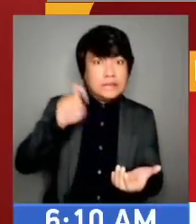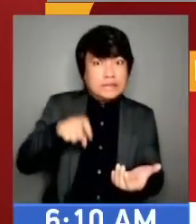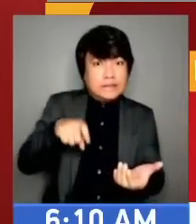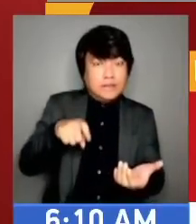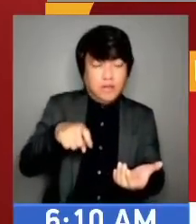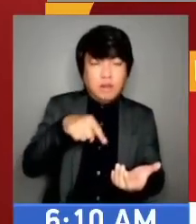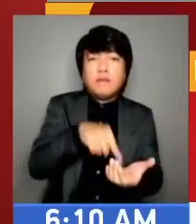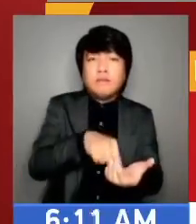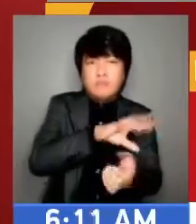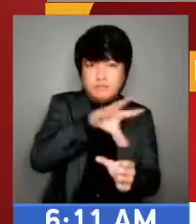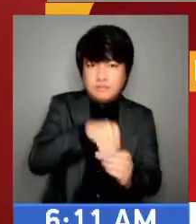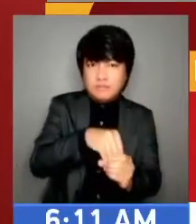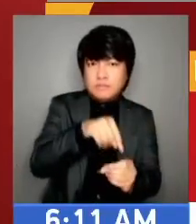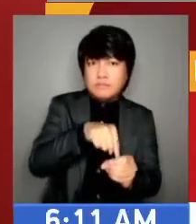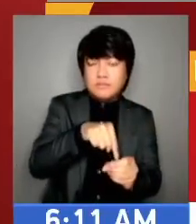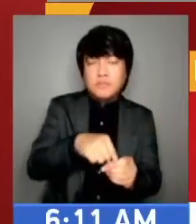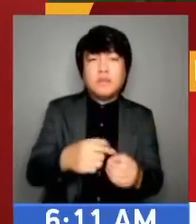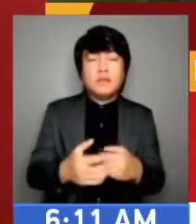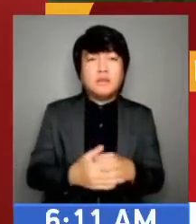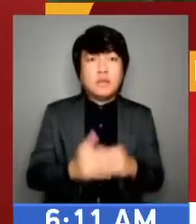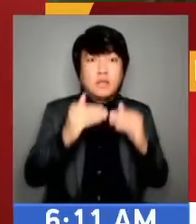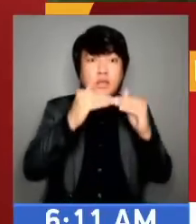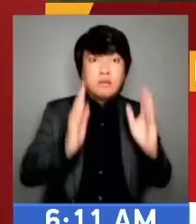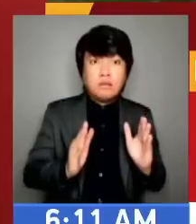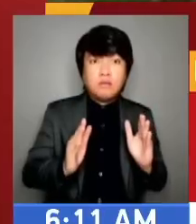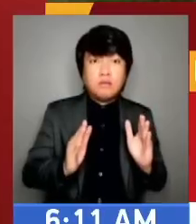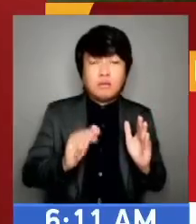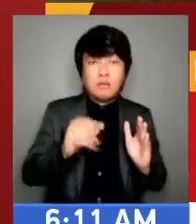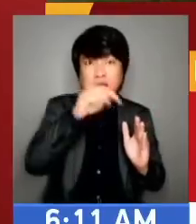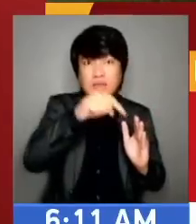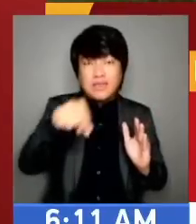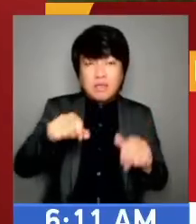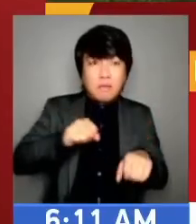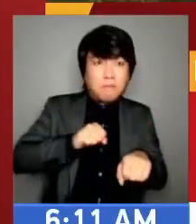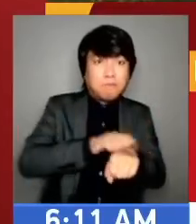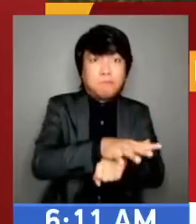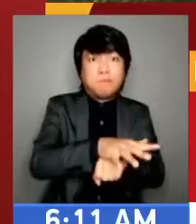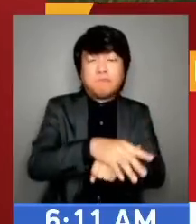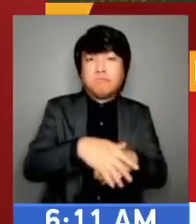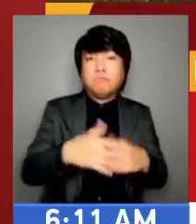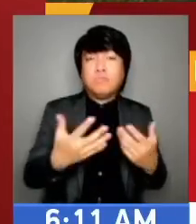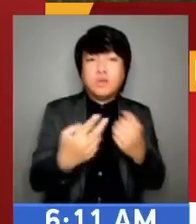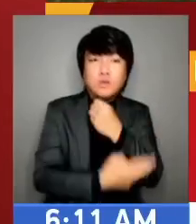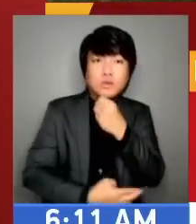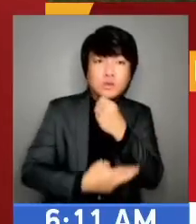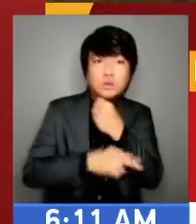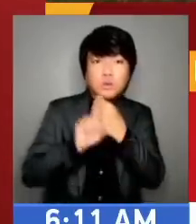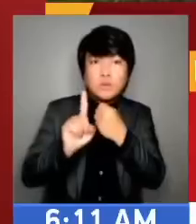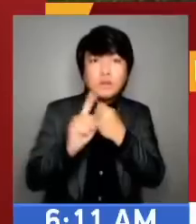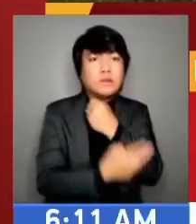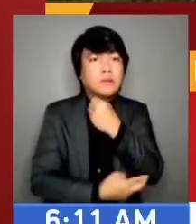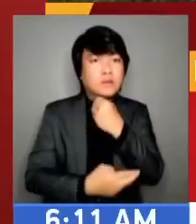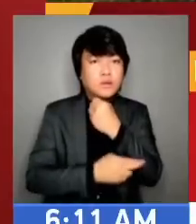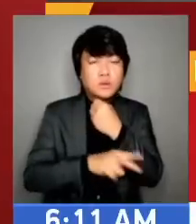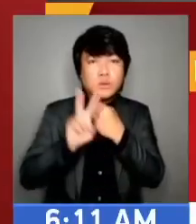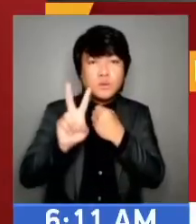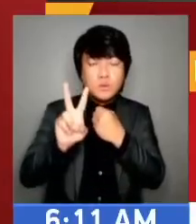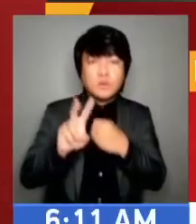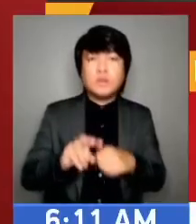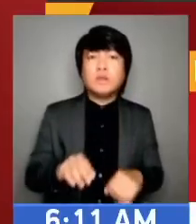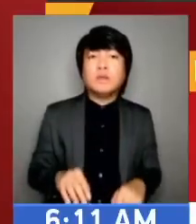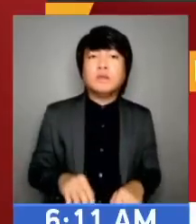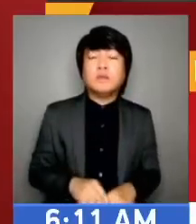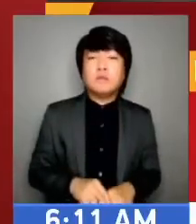mga damaged houses sa mga lugar po na yan. Yung pong Region 1, Region 2, and then yung Cordilleras. Ano po?